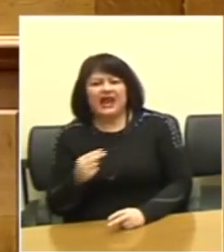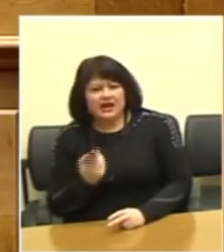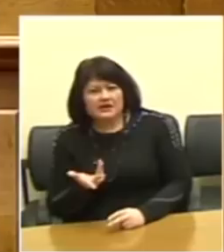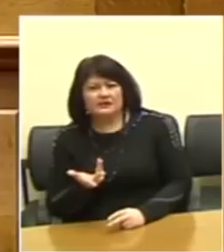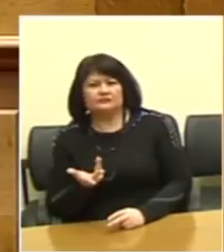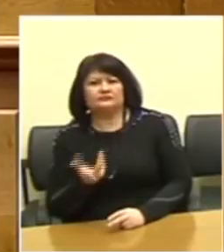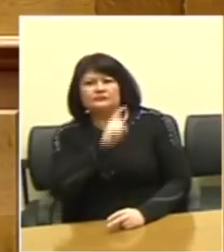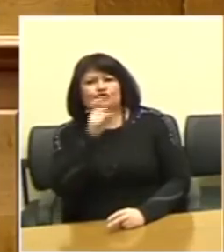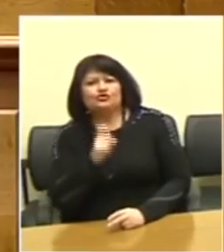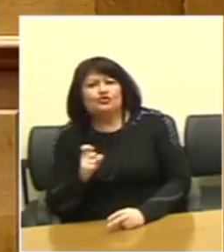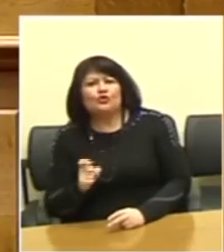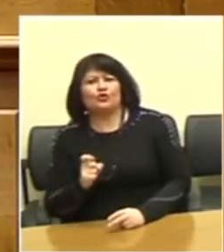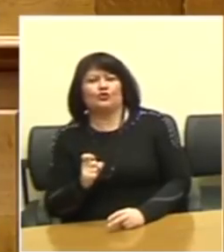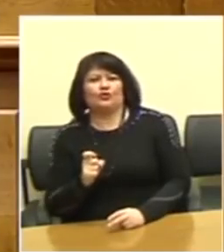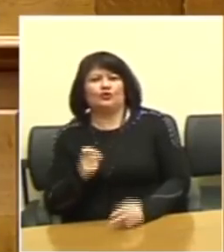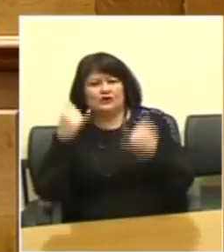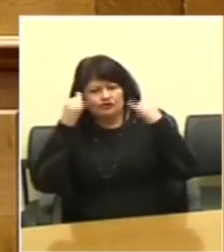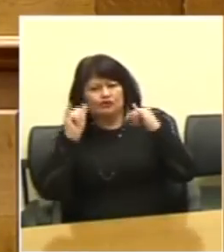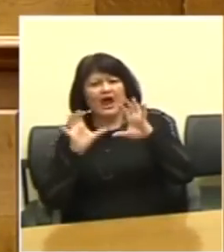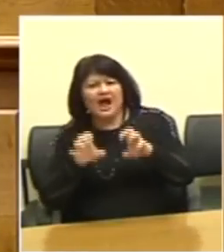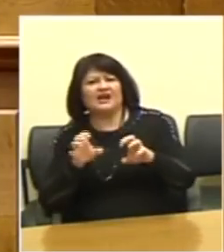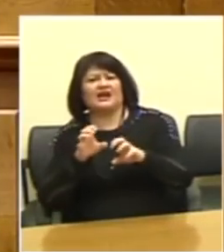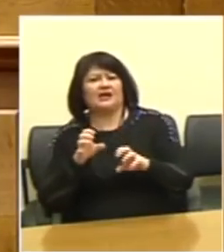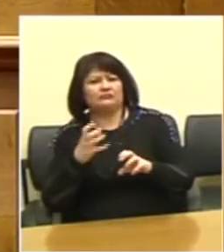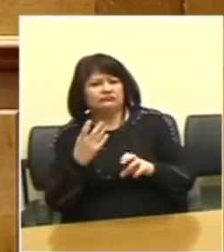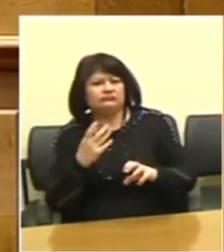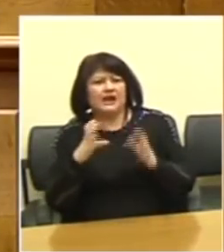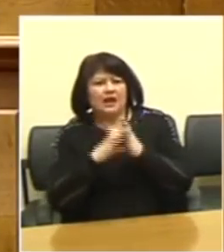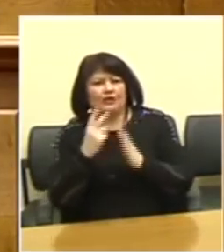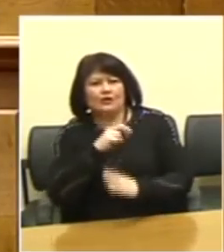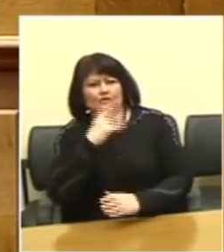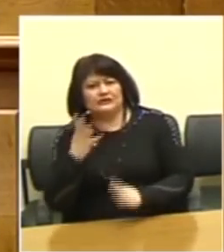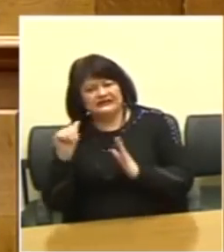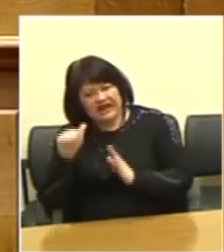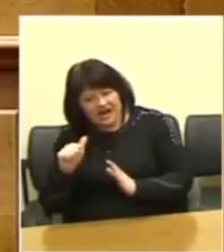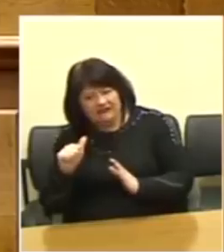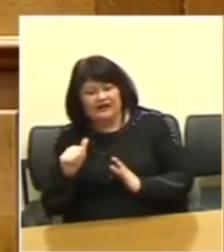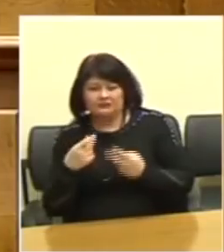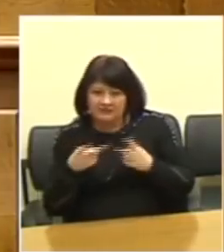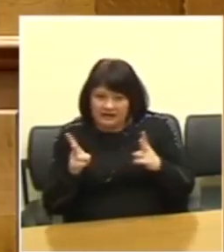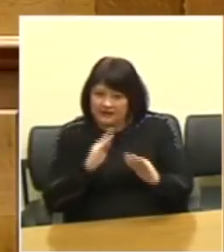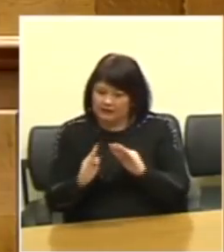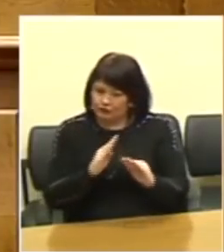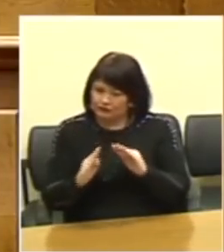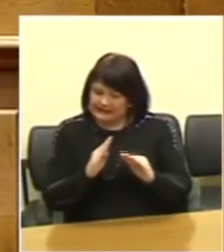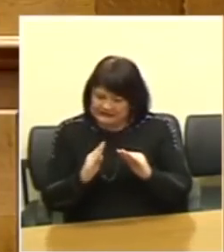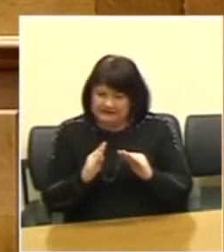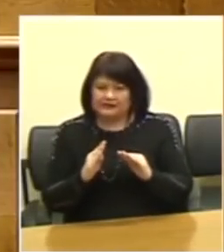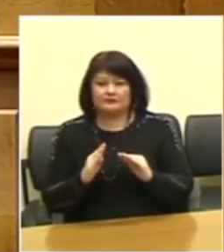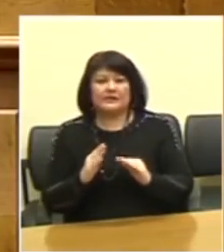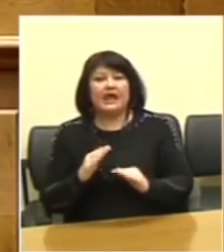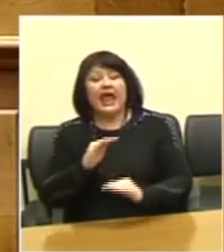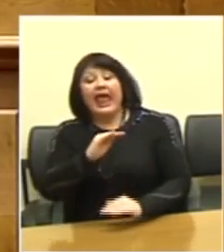ευζωίας όλων των ζωικών ειδών, άρθρο 24α, εισαγωγή αρχής